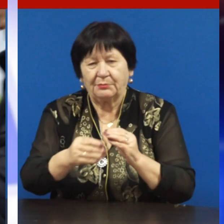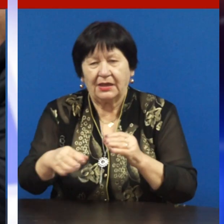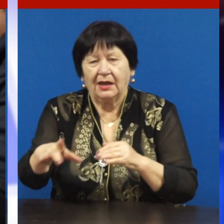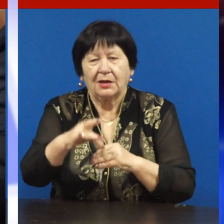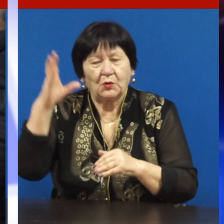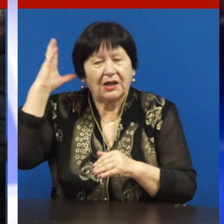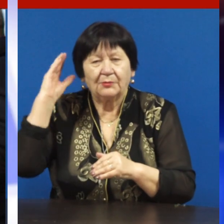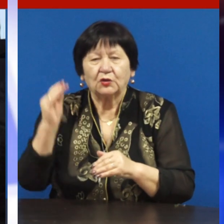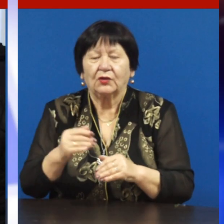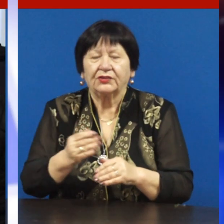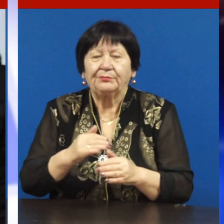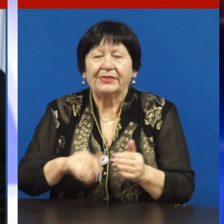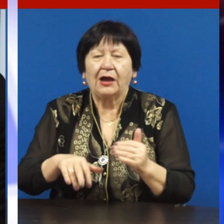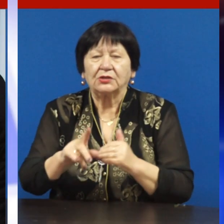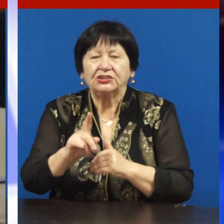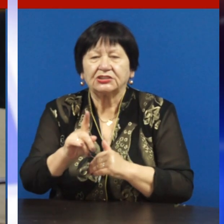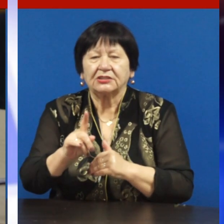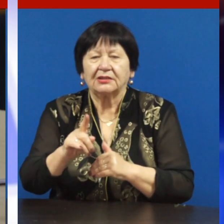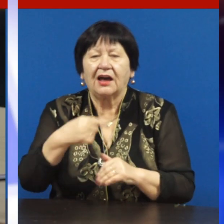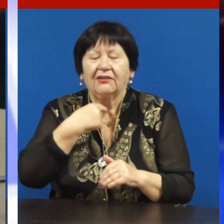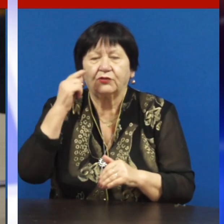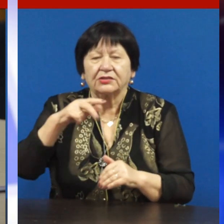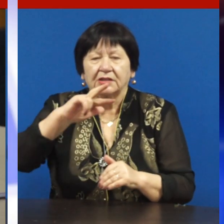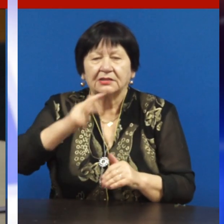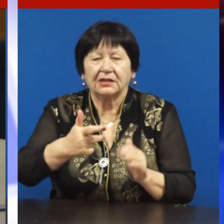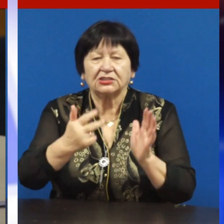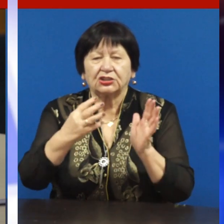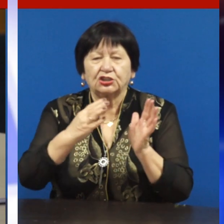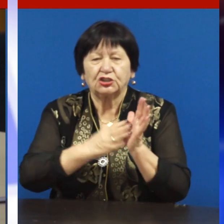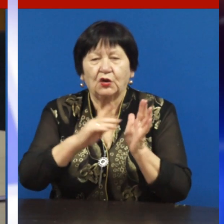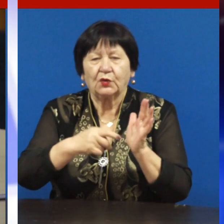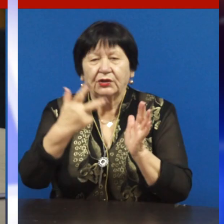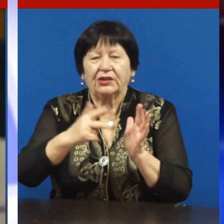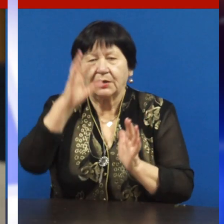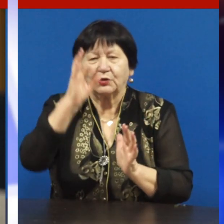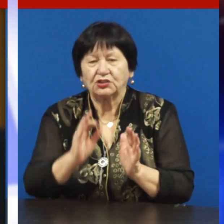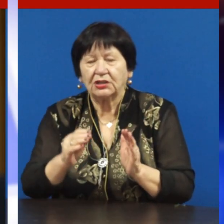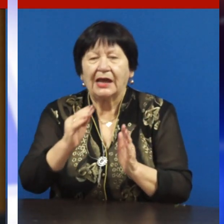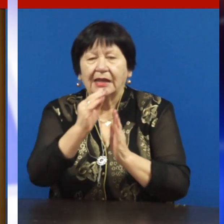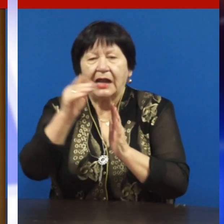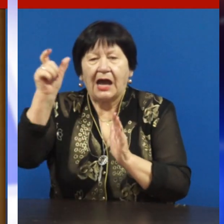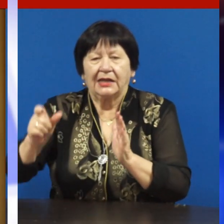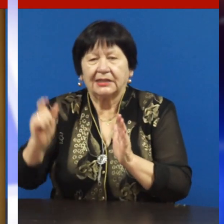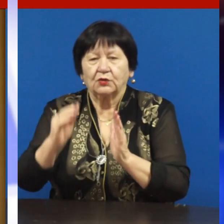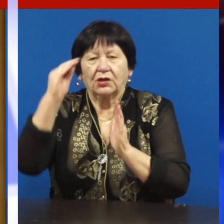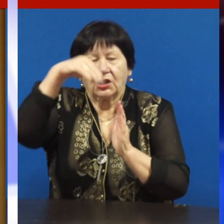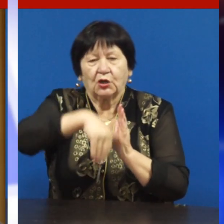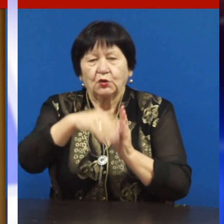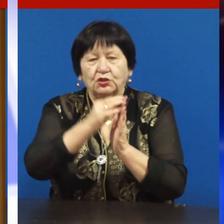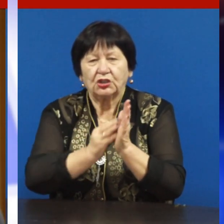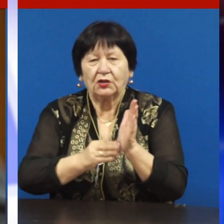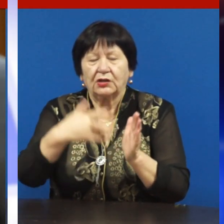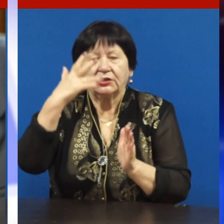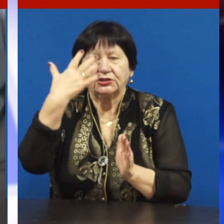Moldova au ieșit la vot 39,3 PR din alegătorii incluși în listă versus